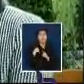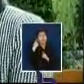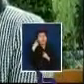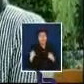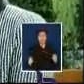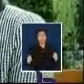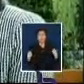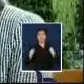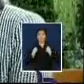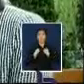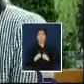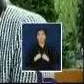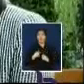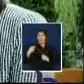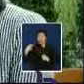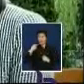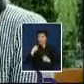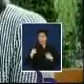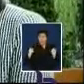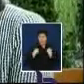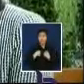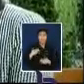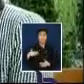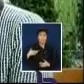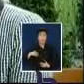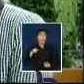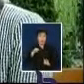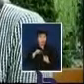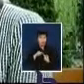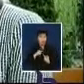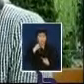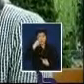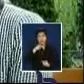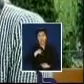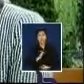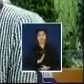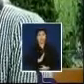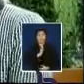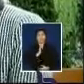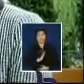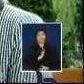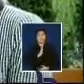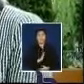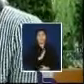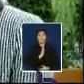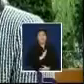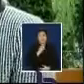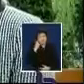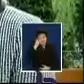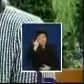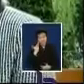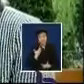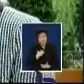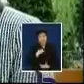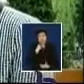าใส่แล้วก็ให้เขาได้เห็นว่าสิ่งนี้แหละค่ะเป็นสิ่งที่เป็นความภูมิใจของคนไทยที่จะได้มีโอกาสได้